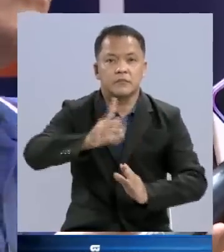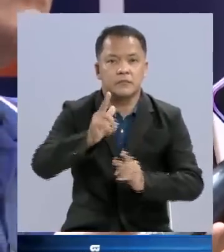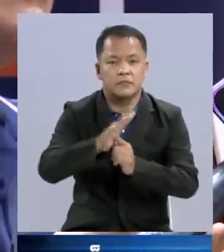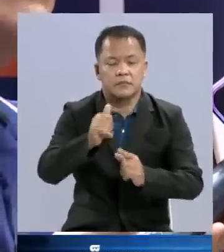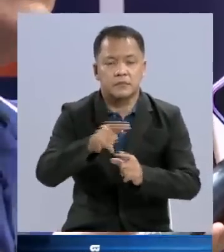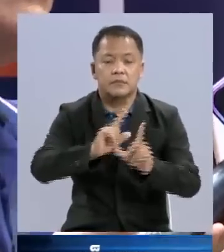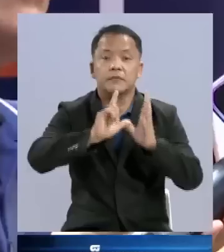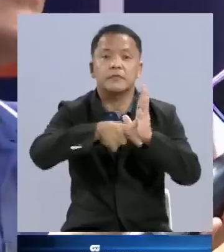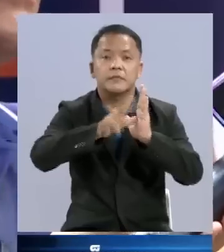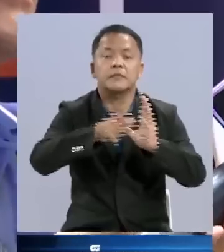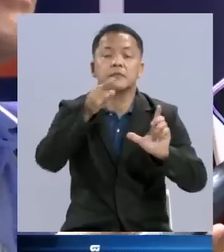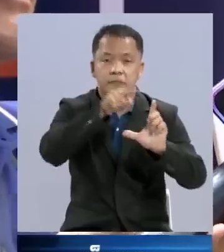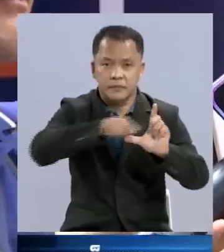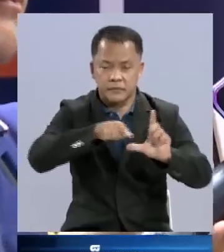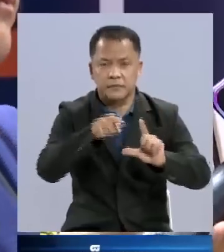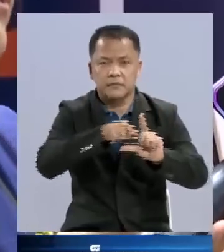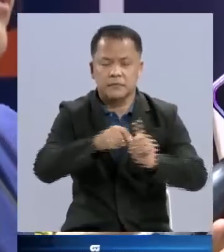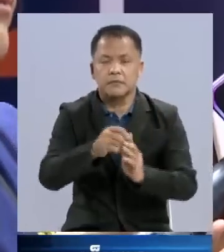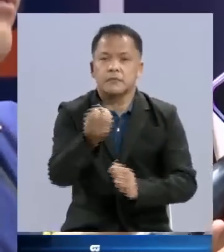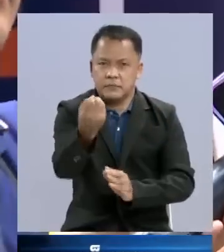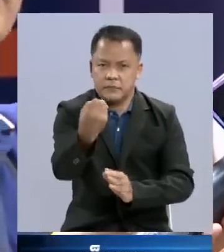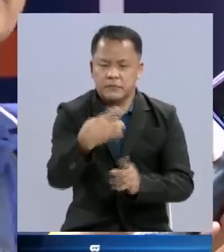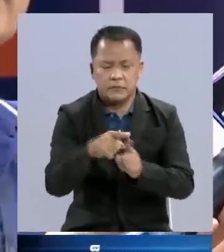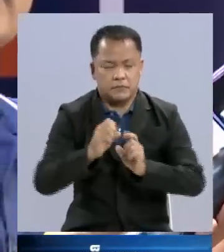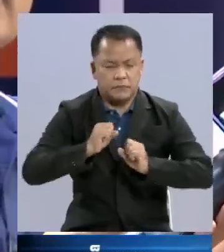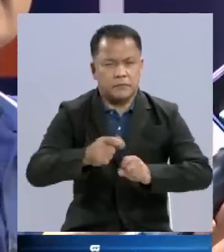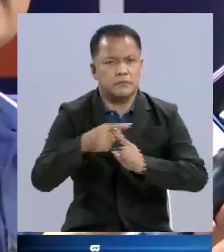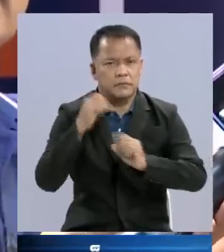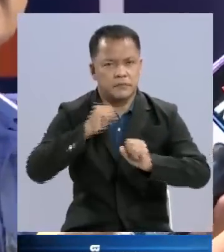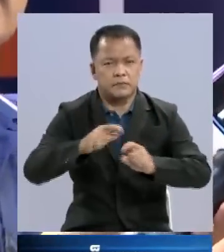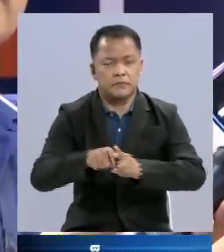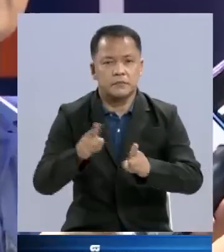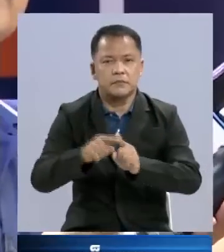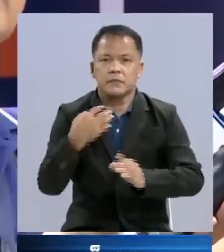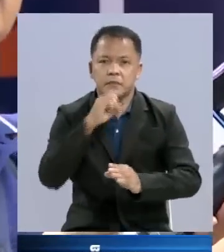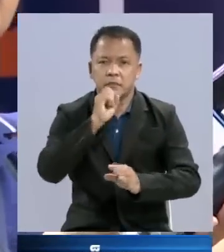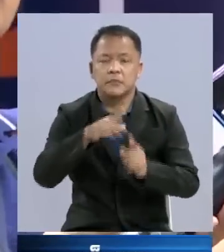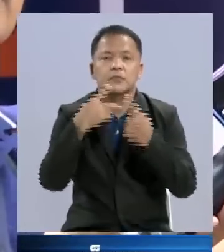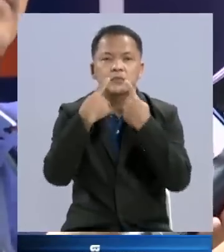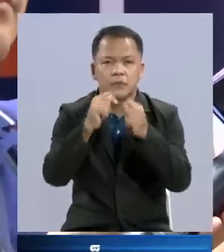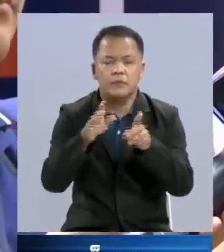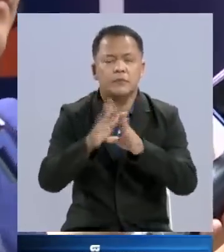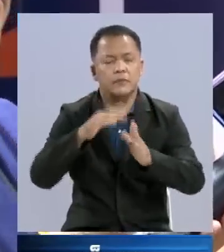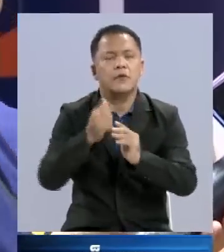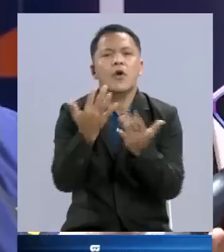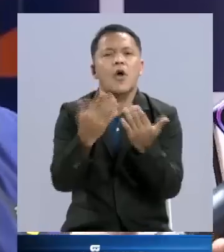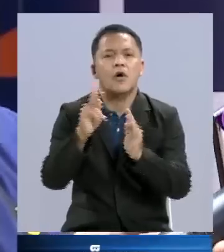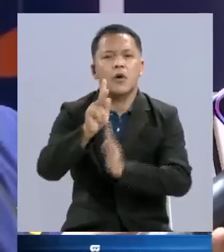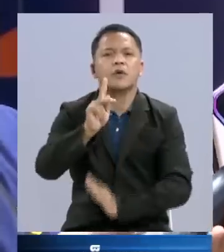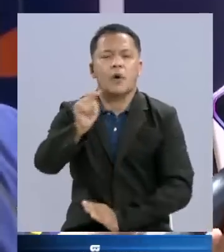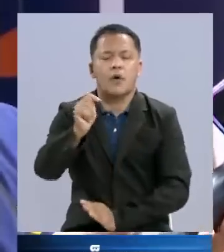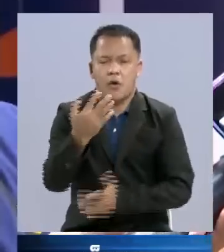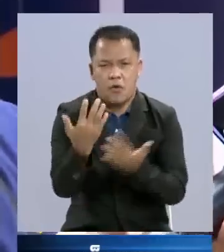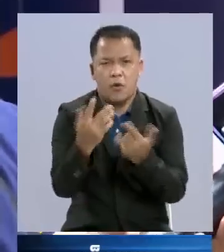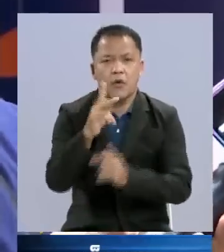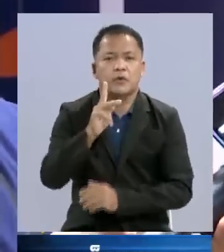ธนนะครับเลขาธิการของทางก้าวไก่ก็ยังมั่นอกมั่นใจในเรื่องนี้แล้วก็ยังตอบประมาณว่าก็ให้รอกกต.ก่อนเพราะตอน